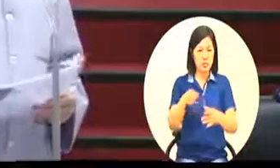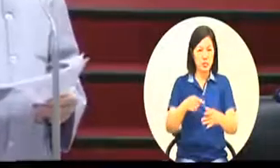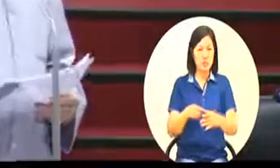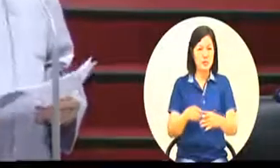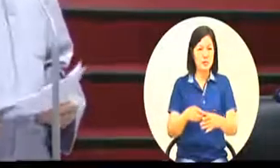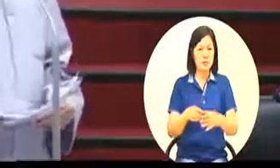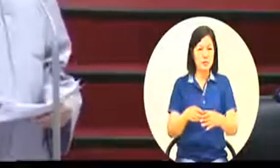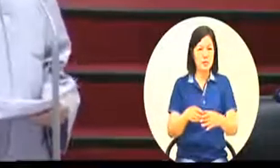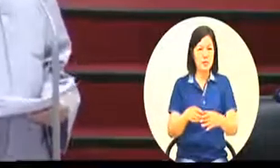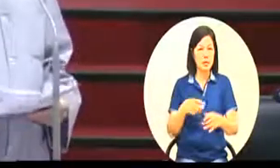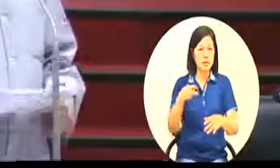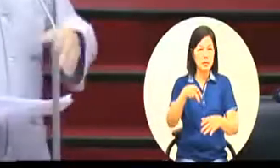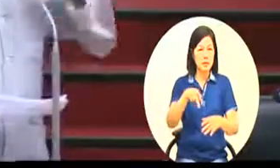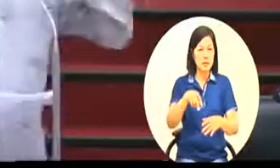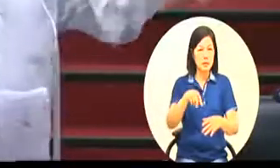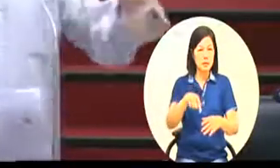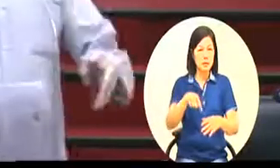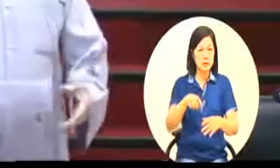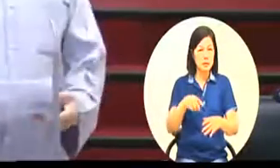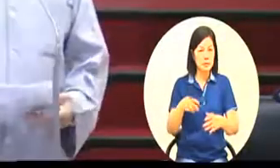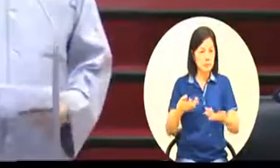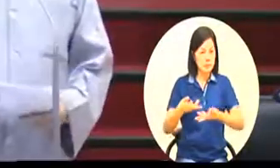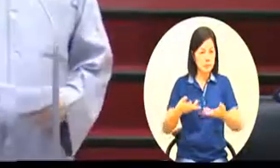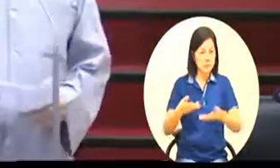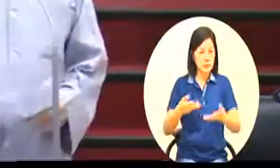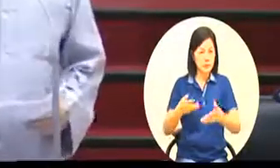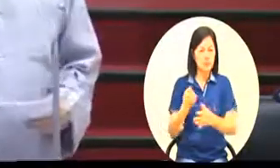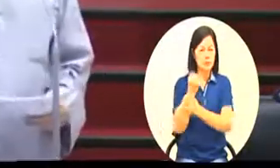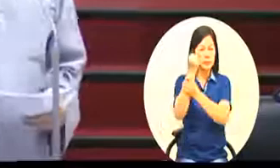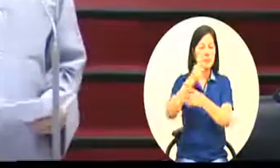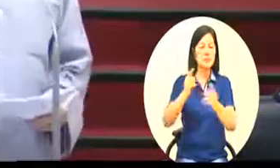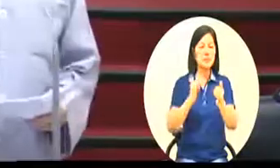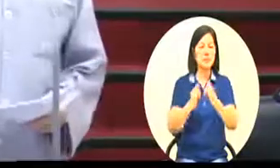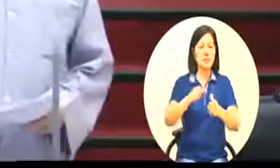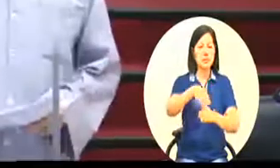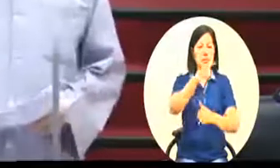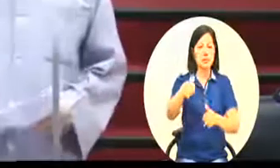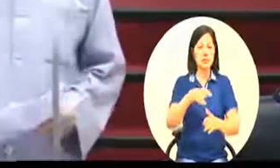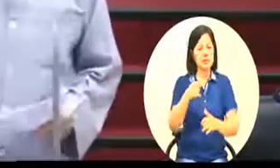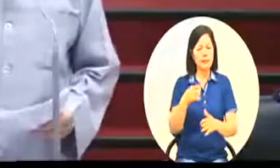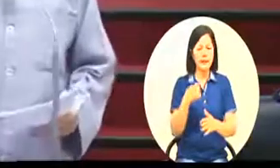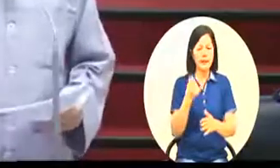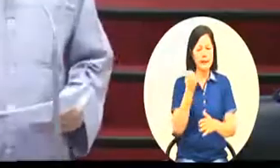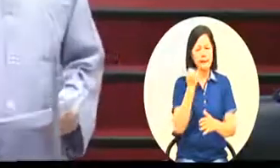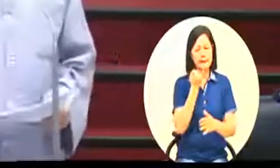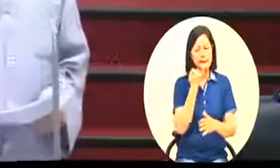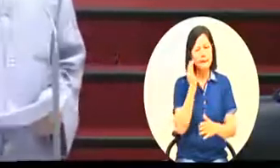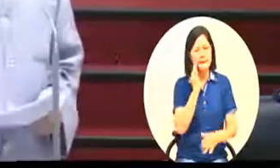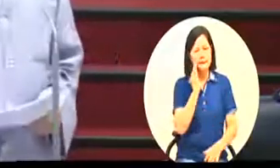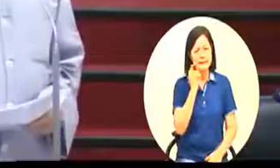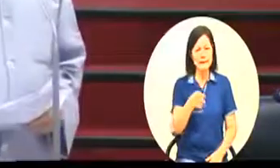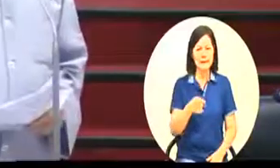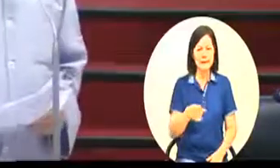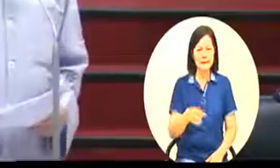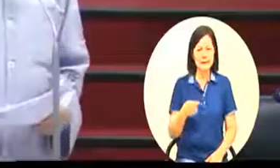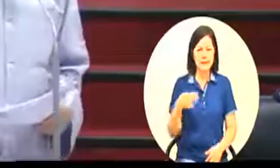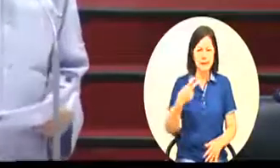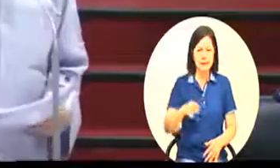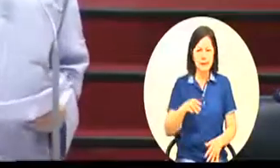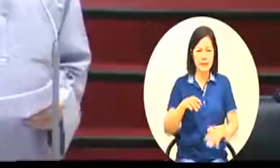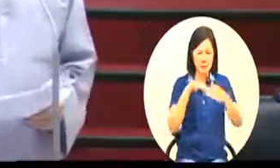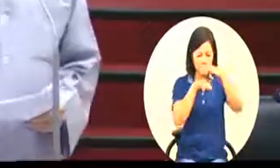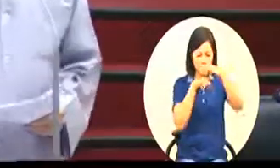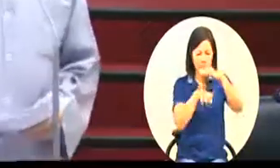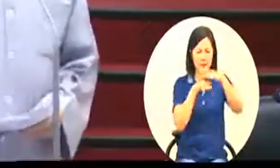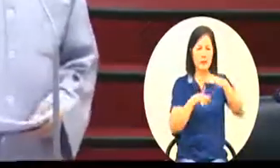绿色的支持者非常的唔甘啦，白白波捏到乌啦，伊拢讲袂清楚啦。总